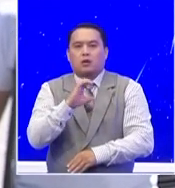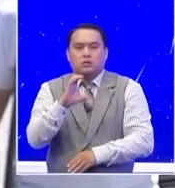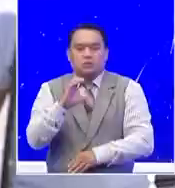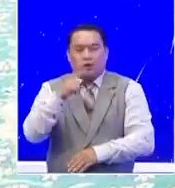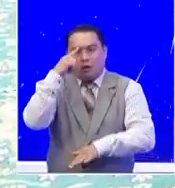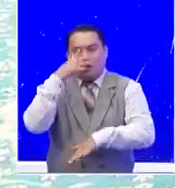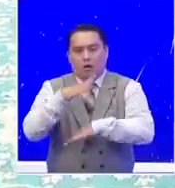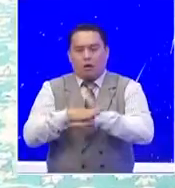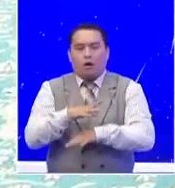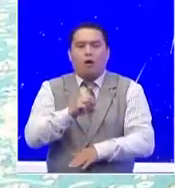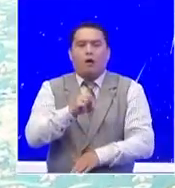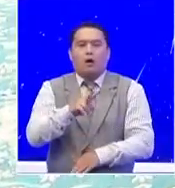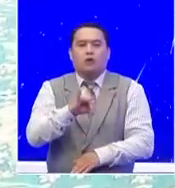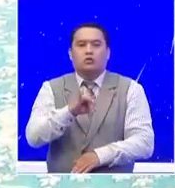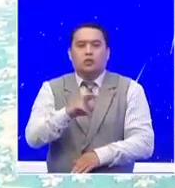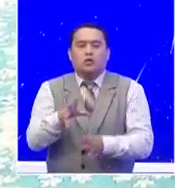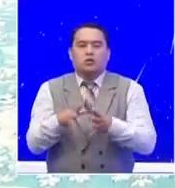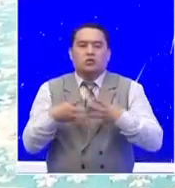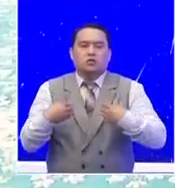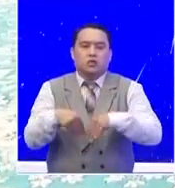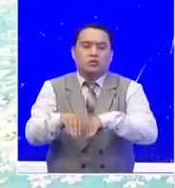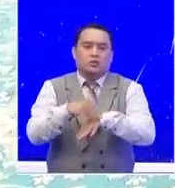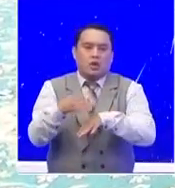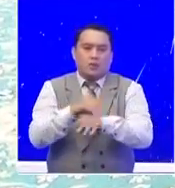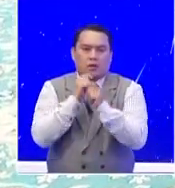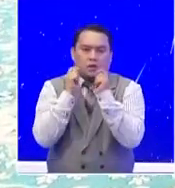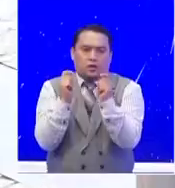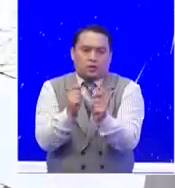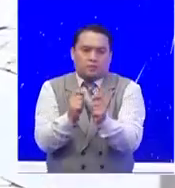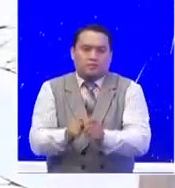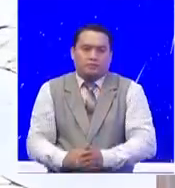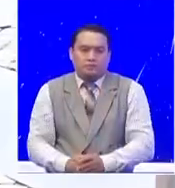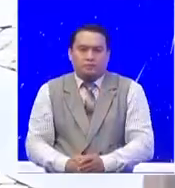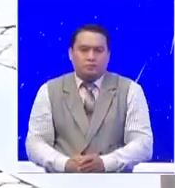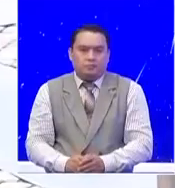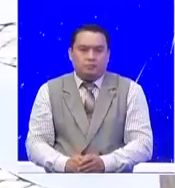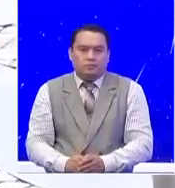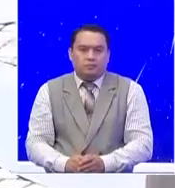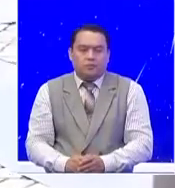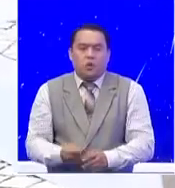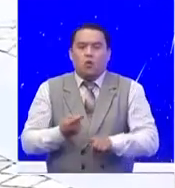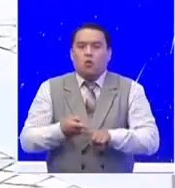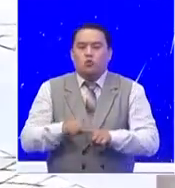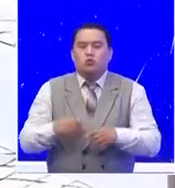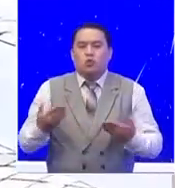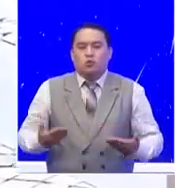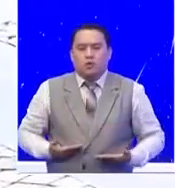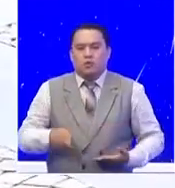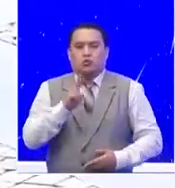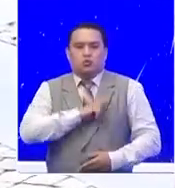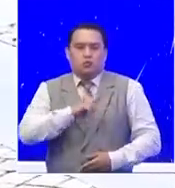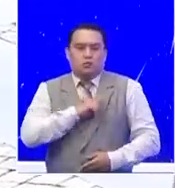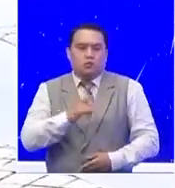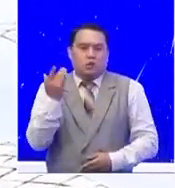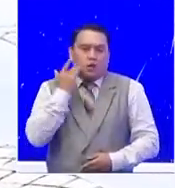әкімі марқұм Қайрат Қажыманұлының жары Гүлжан Камилкановаға табыстады. Өмір бақи осы жұмыста жұмыс істеді. Беріліп жұмыс